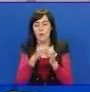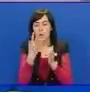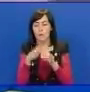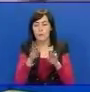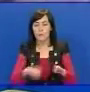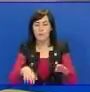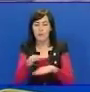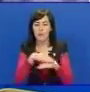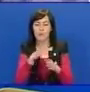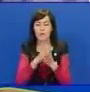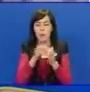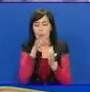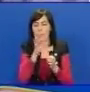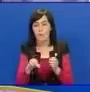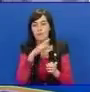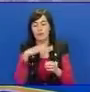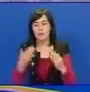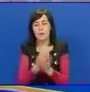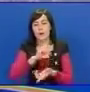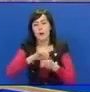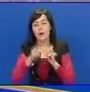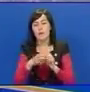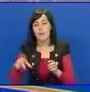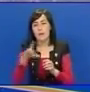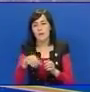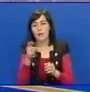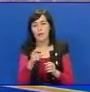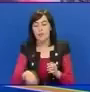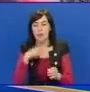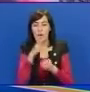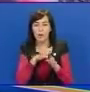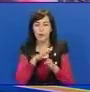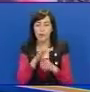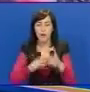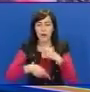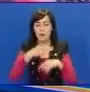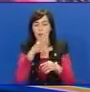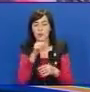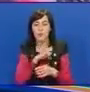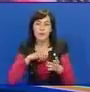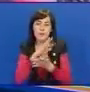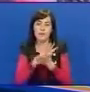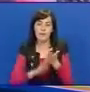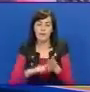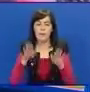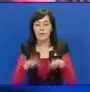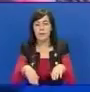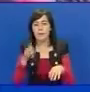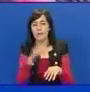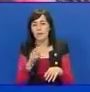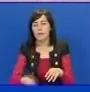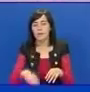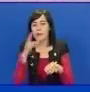бар. Биыл солардың 10%-дан астамы жаңартылады. Аудан атқамінерлерінің айтуынша, бұл іс алдағы уақытта өз жалғасын таппақ. Тек тұрғындар тарапынан